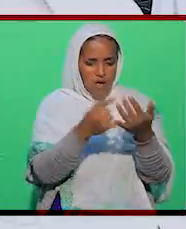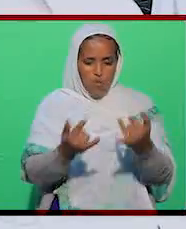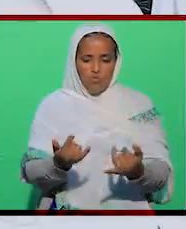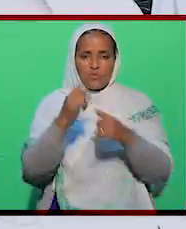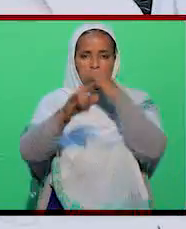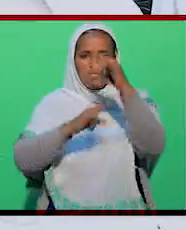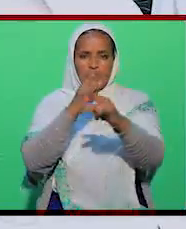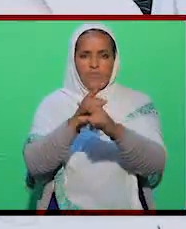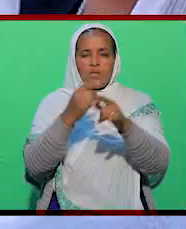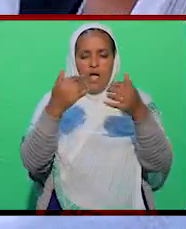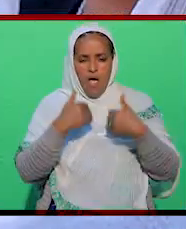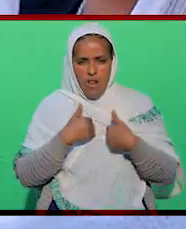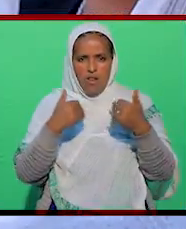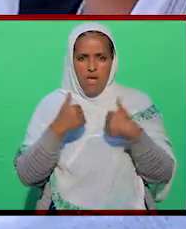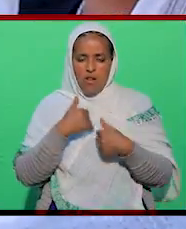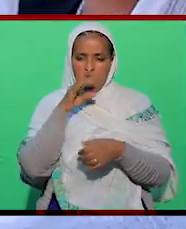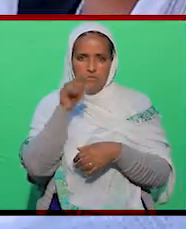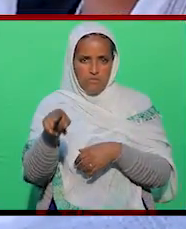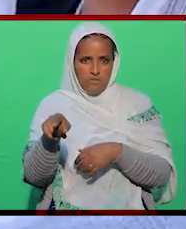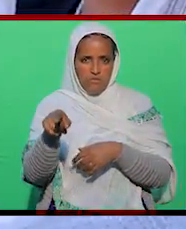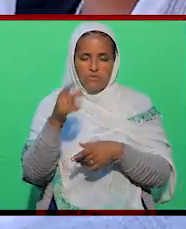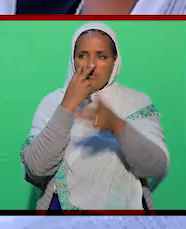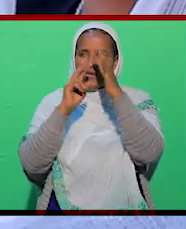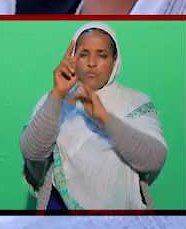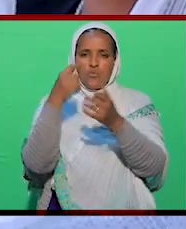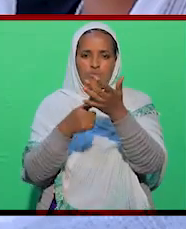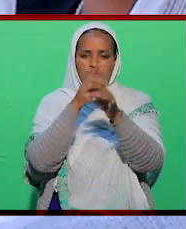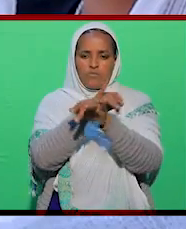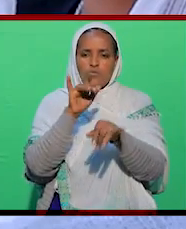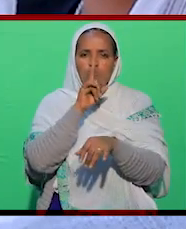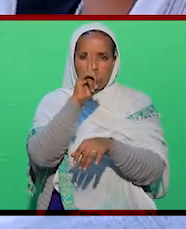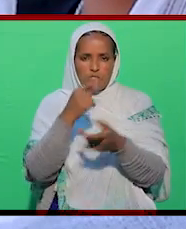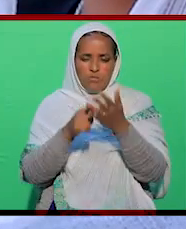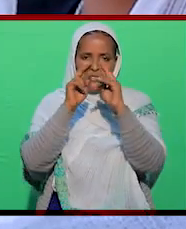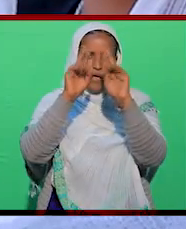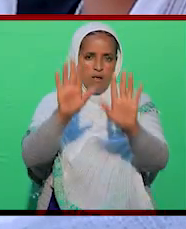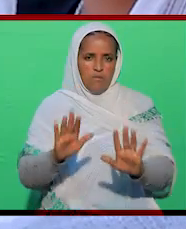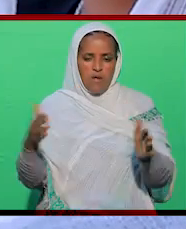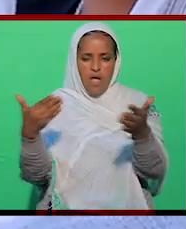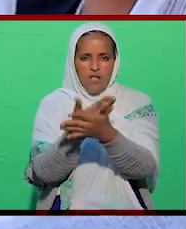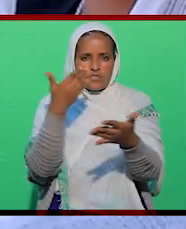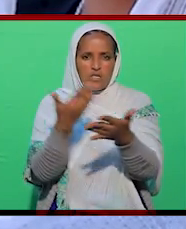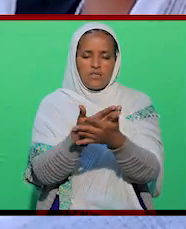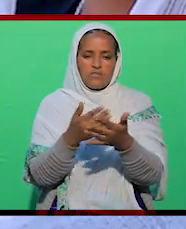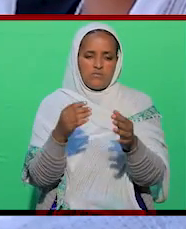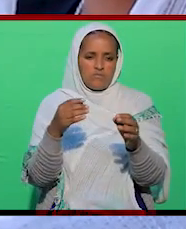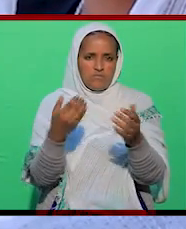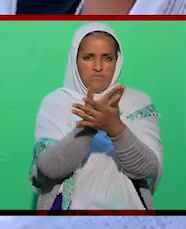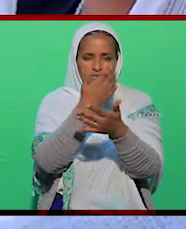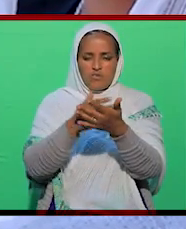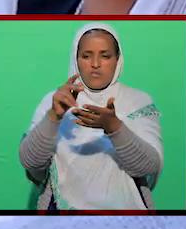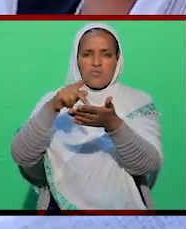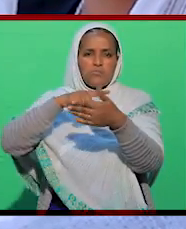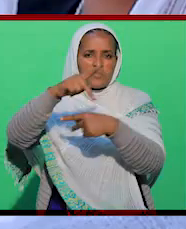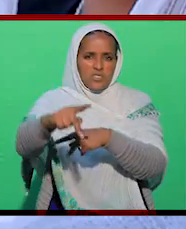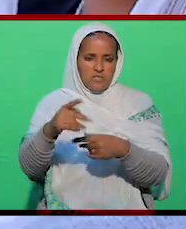በብሉይ ኪዳን። አሁን በዘመናችን አለን አለን የሚሉ ነቢዮች፣ ሶኮልድ ነቢዮች፣ በእውነቱ በጣም የሚገርም አዲስ ብራንድ